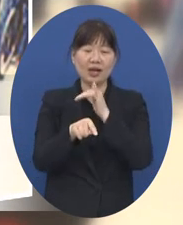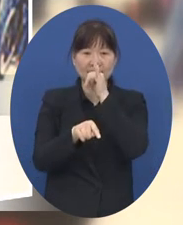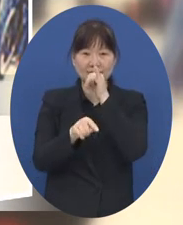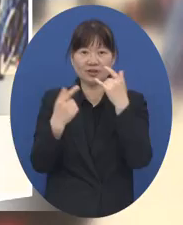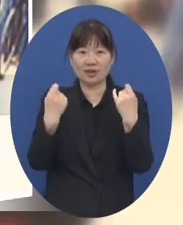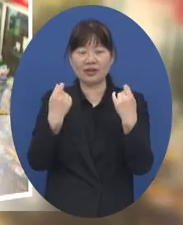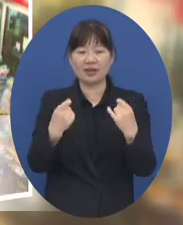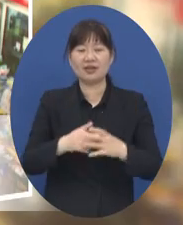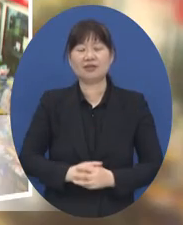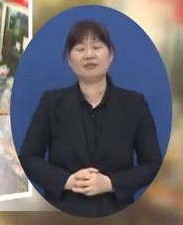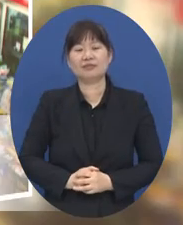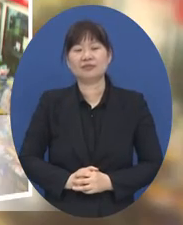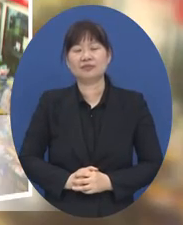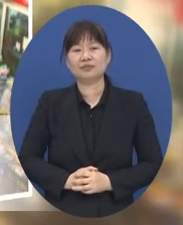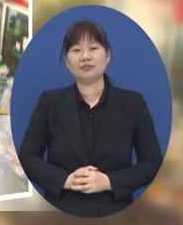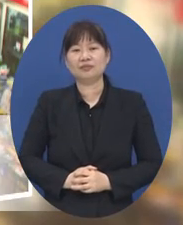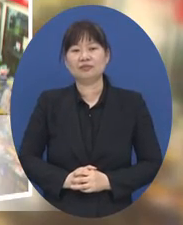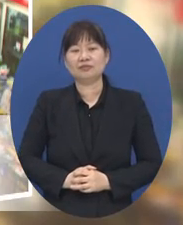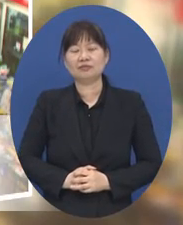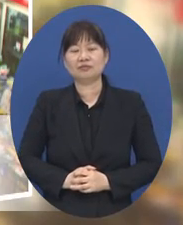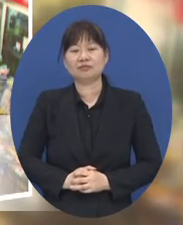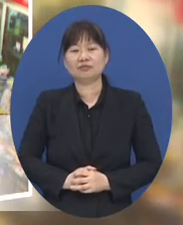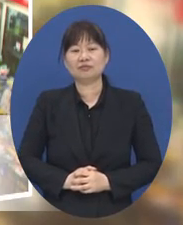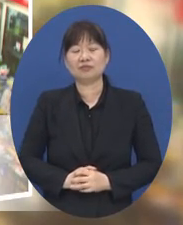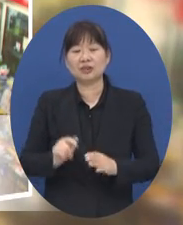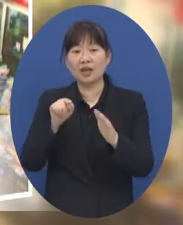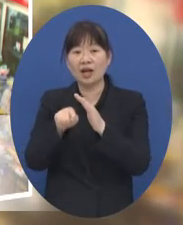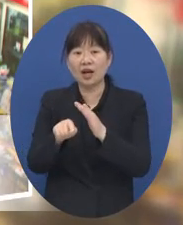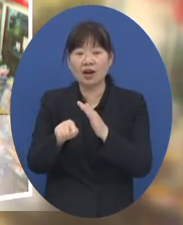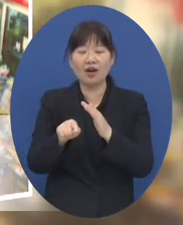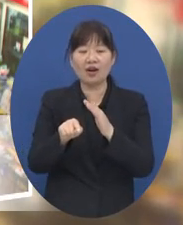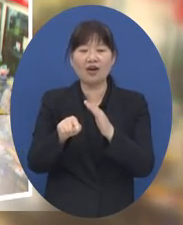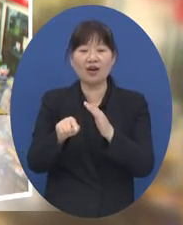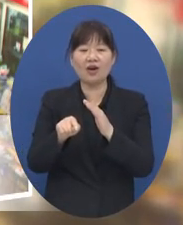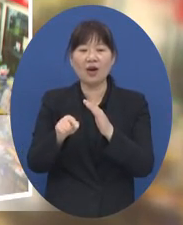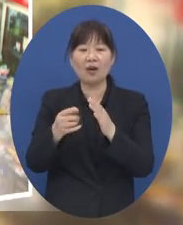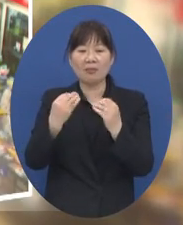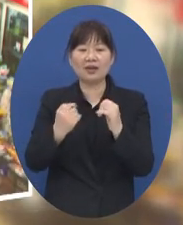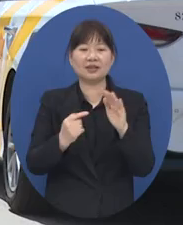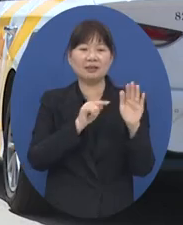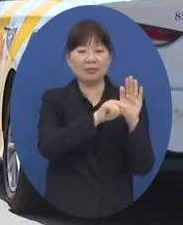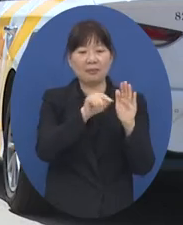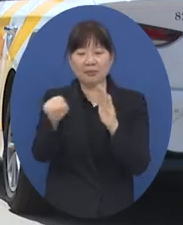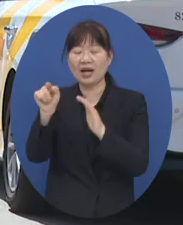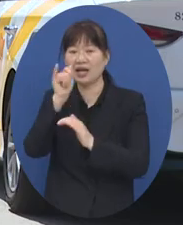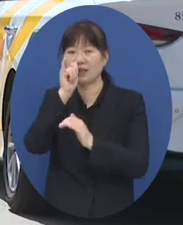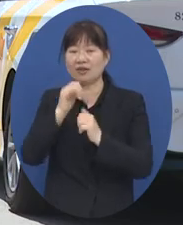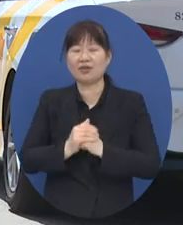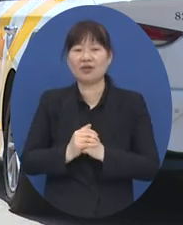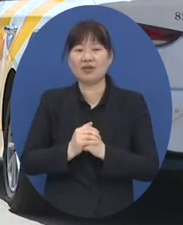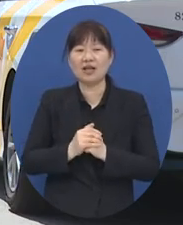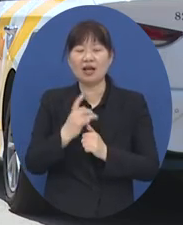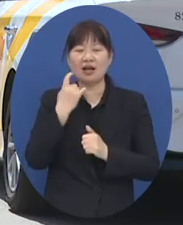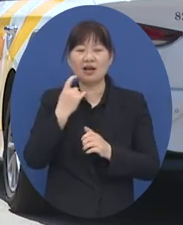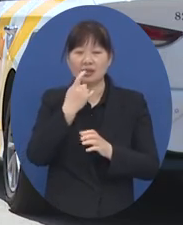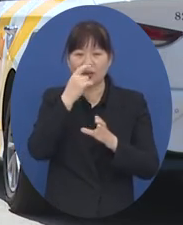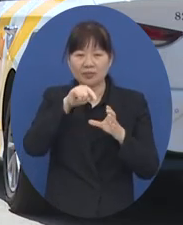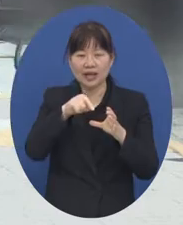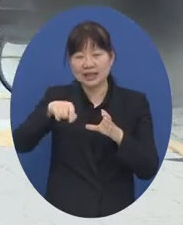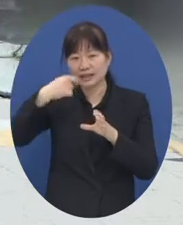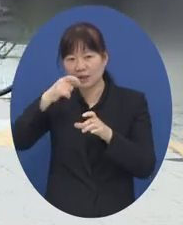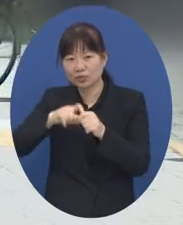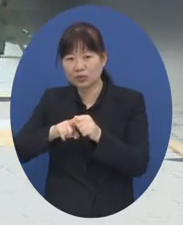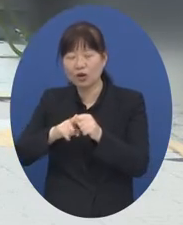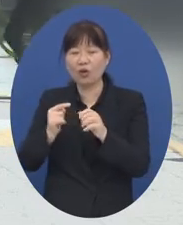것 같아요. 그래서 거기 가셨다가 여기도 많이들 찾아오시죠. 경기도는 커피와 식사를